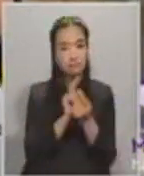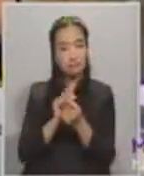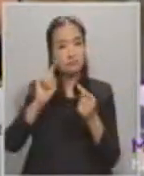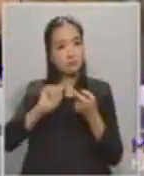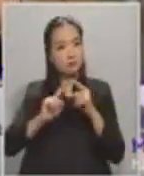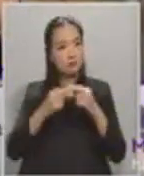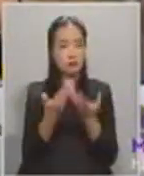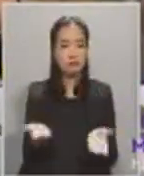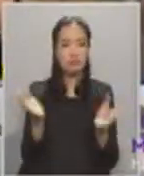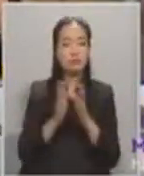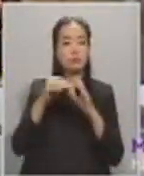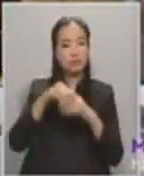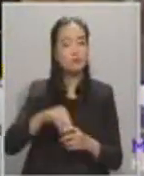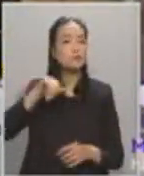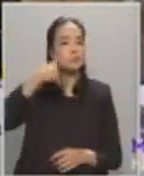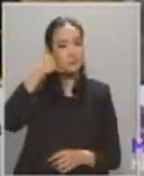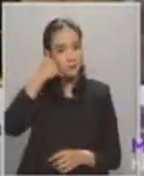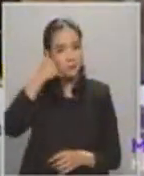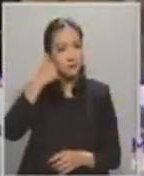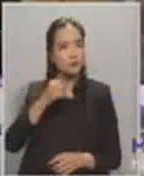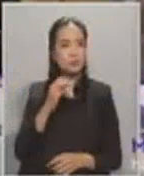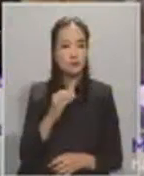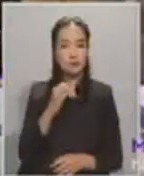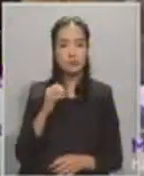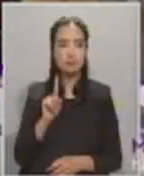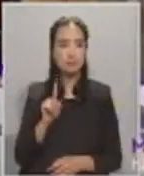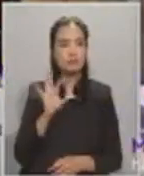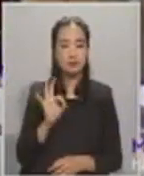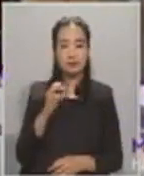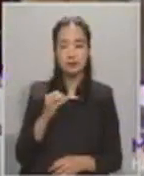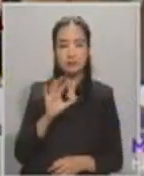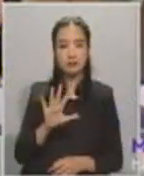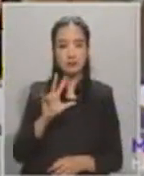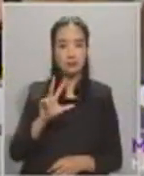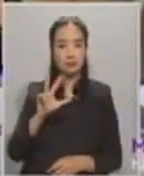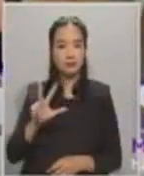ี เพื่อนมีครอบครัวอยู่ที่นั่นนะคะ ก็ติดต่อเข้าไปได้เลยนะครับที่หมายเลข